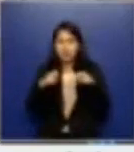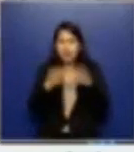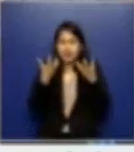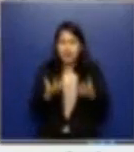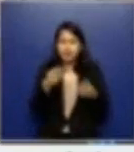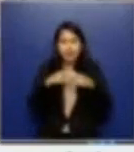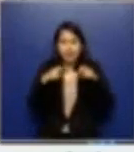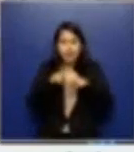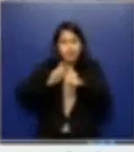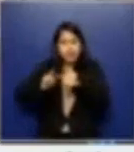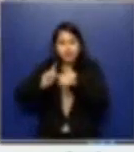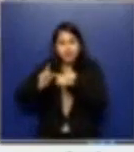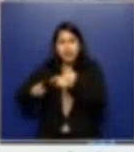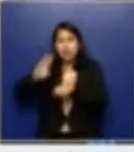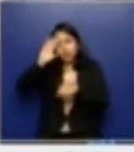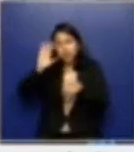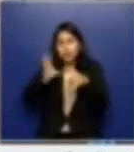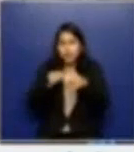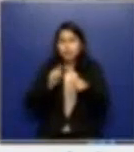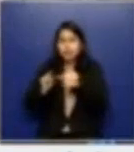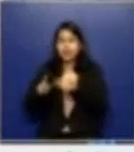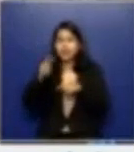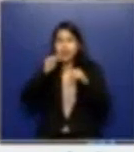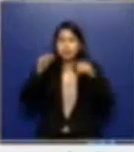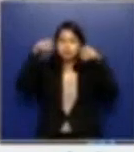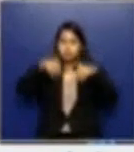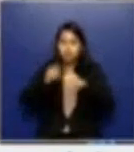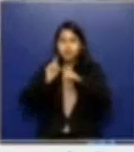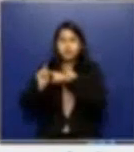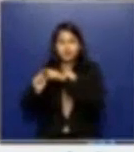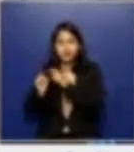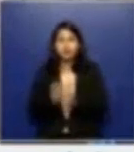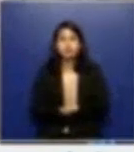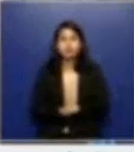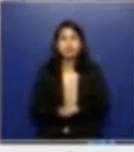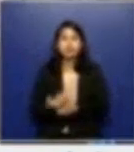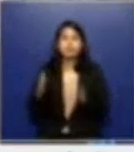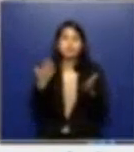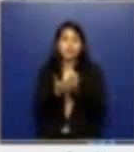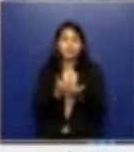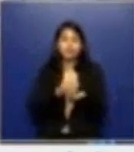ซาเมิร์ดแถมสึนามิเพราะฉะนั้นใช้เ